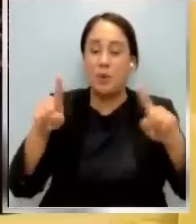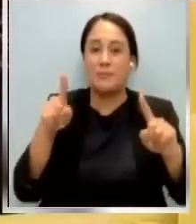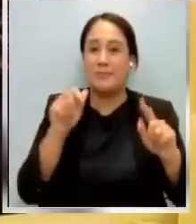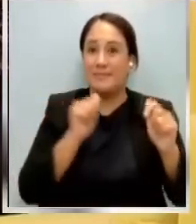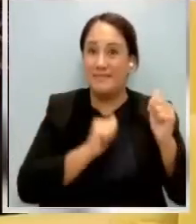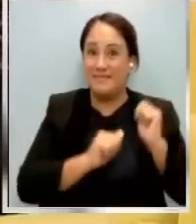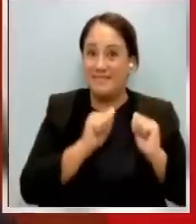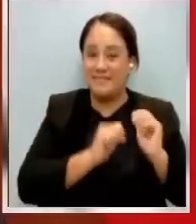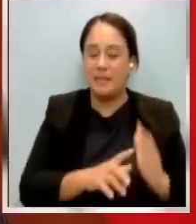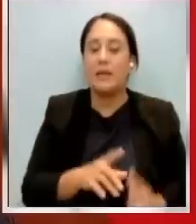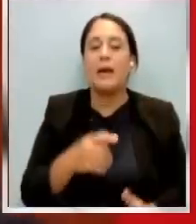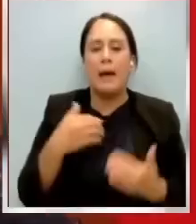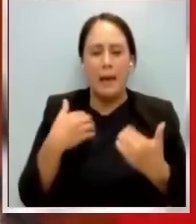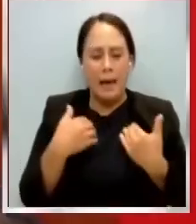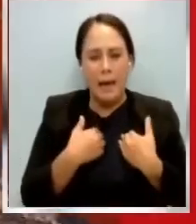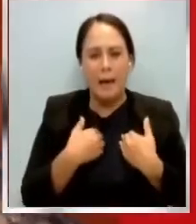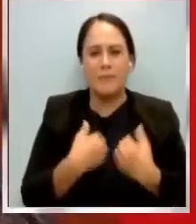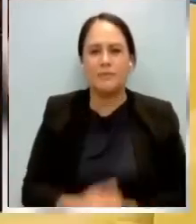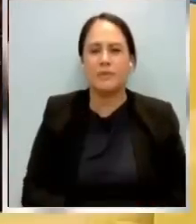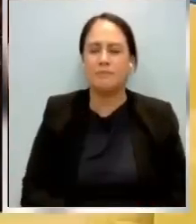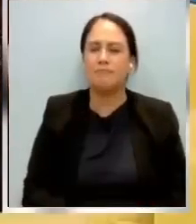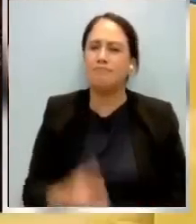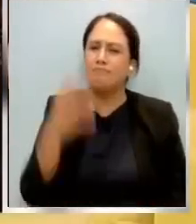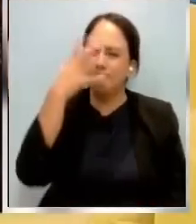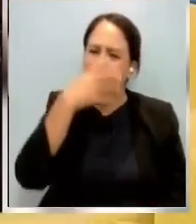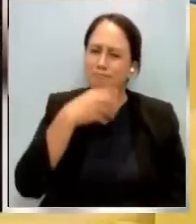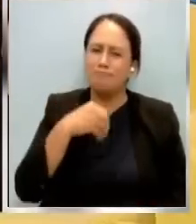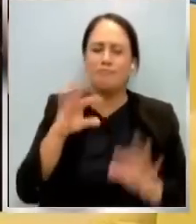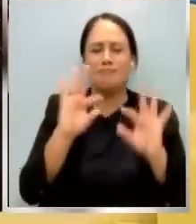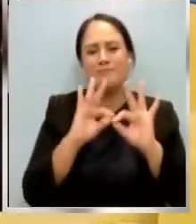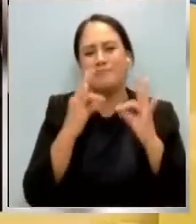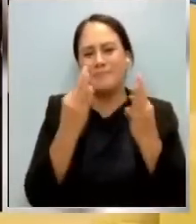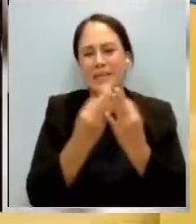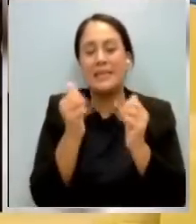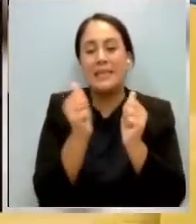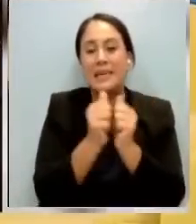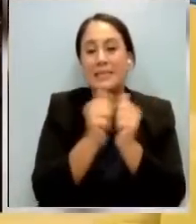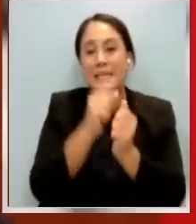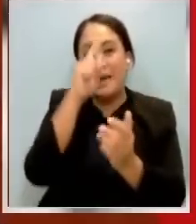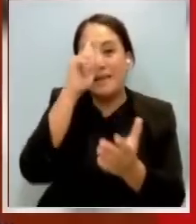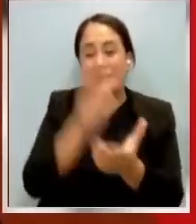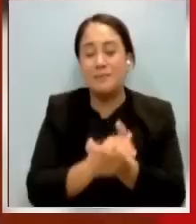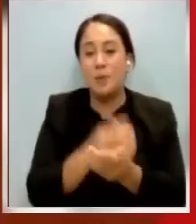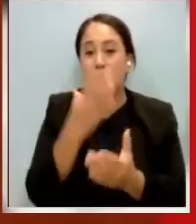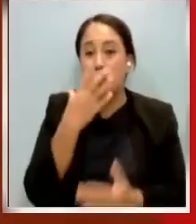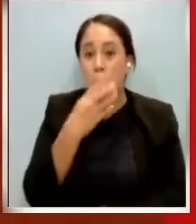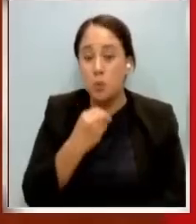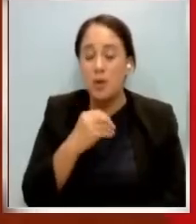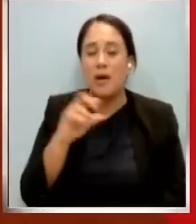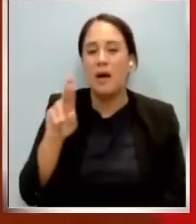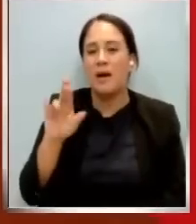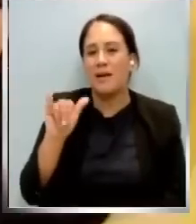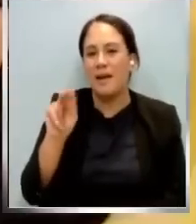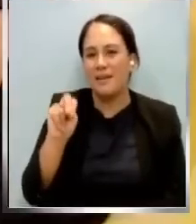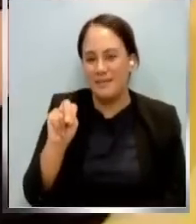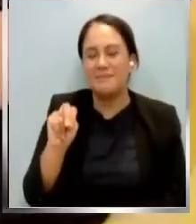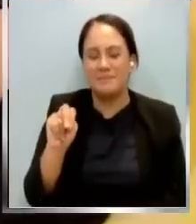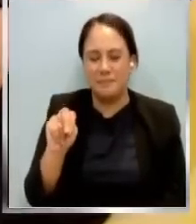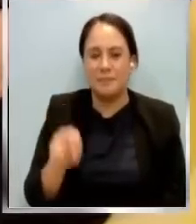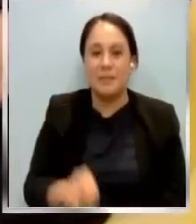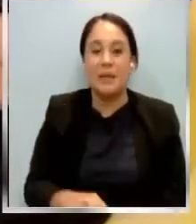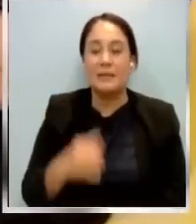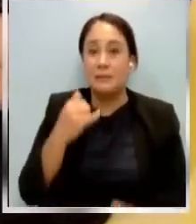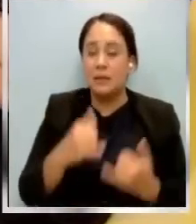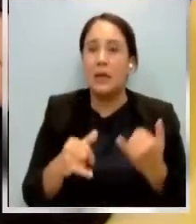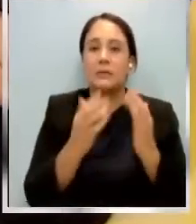si Juday ng napakagandang pamilya kasama ang mister na si Ryan Agoncillo. Sa huli, nagpapasalamat si